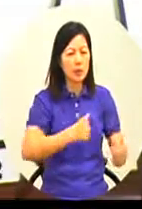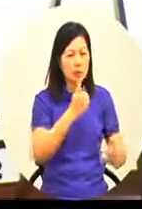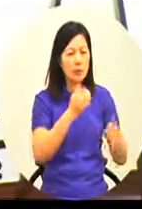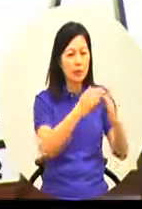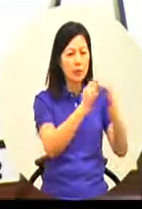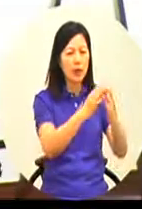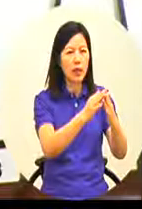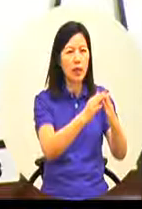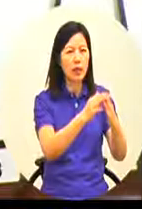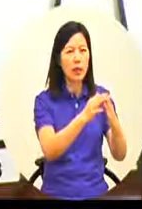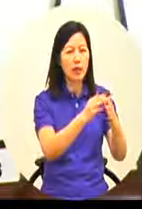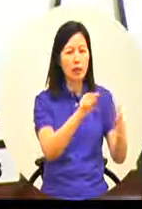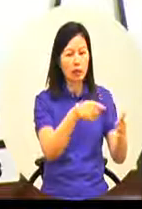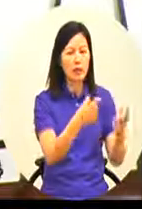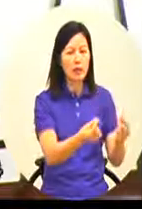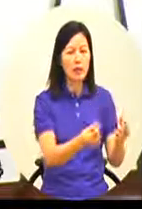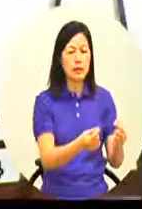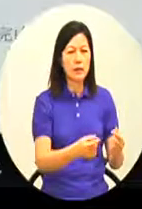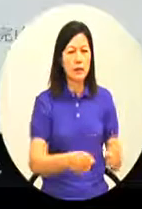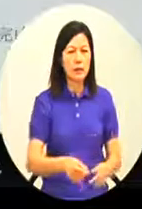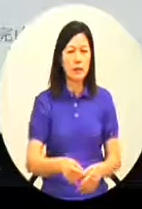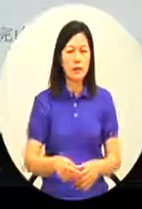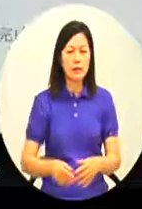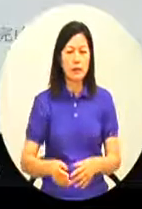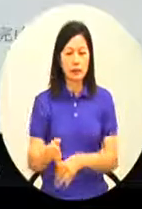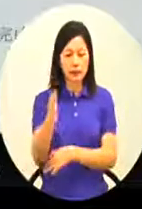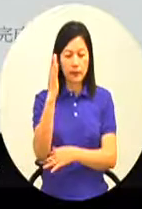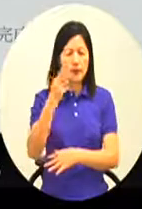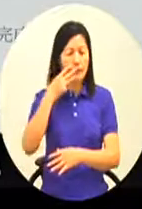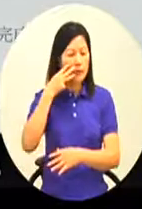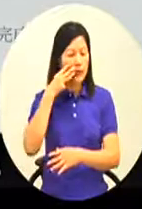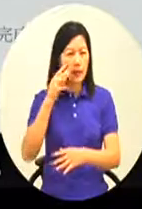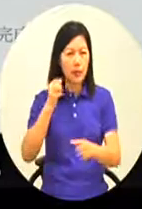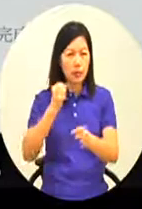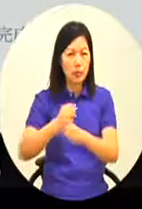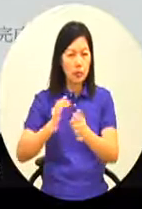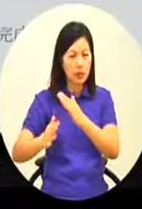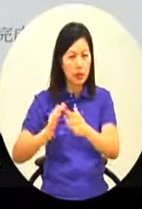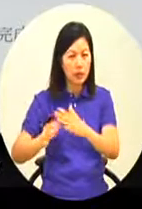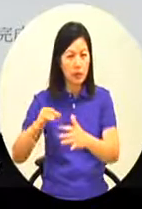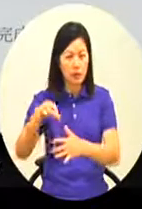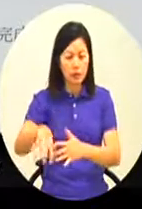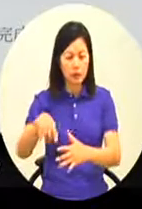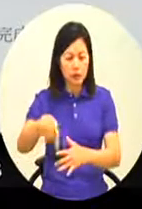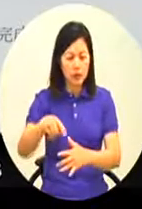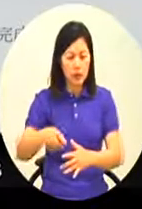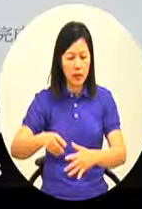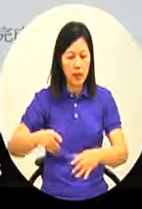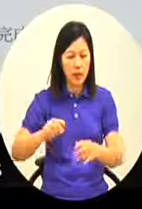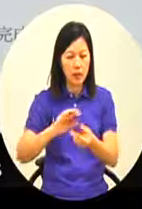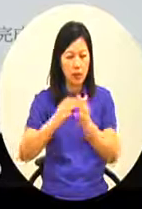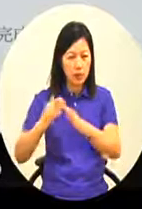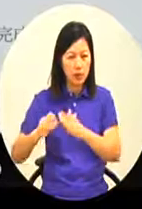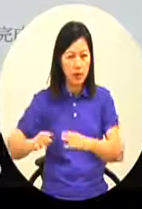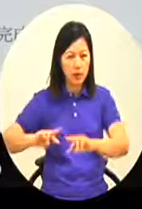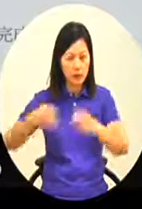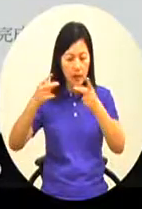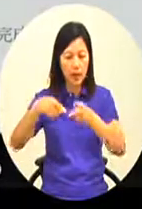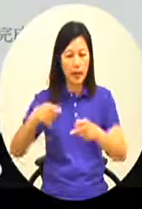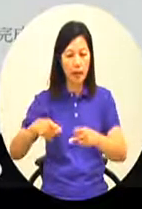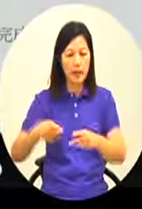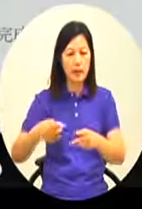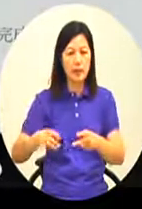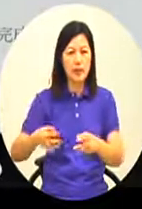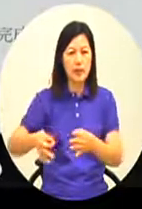调。啊，他还有一个政治作战局啊，政治作战局他想要做什么哈？他就是把这些眷改的土地赶快拿去他们眷改的基金